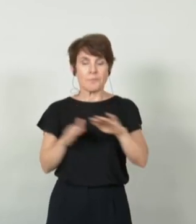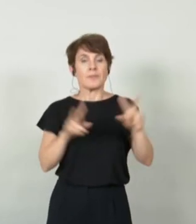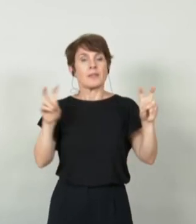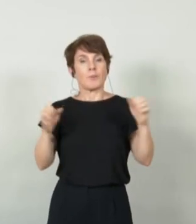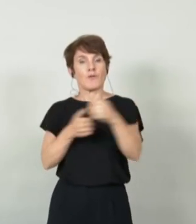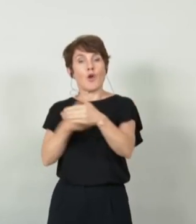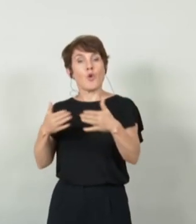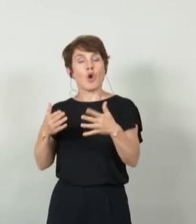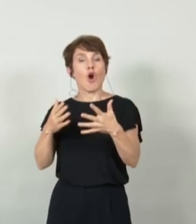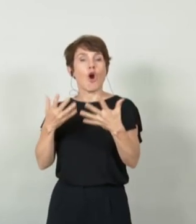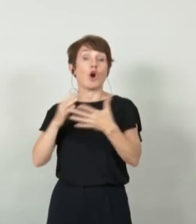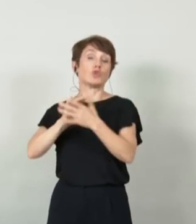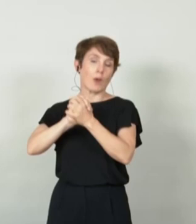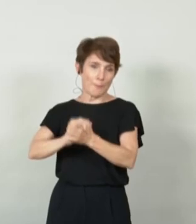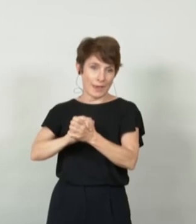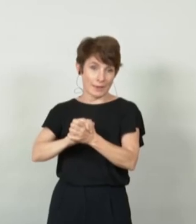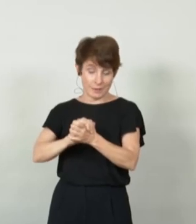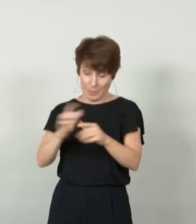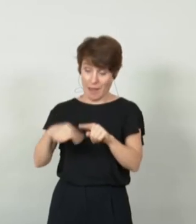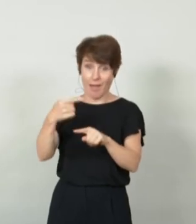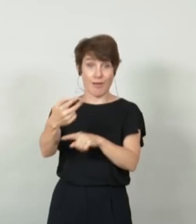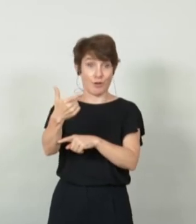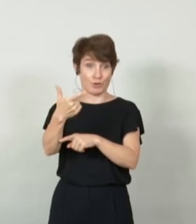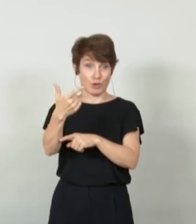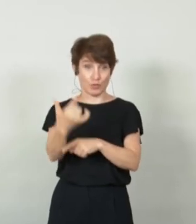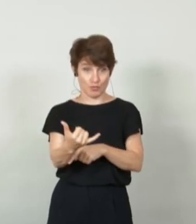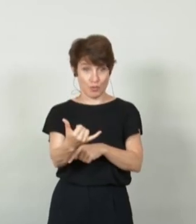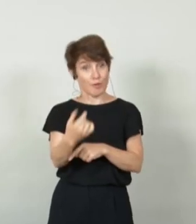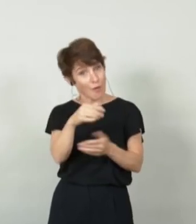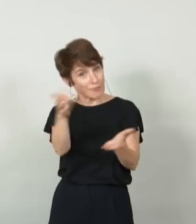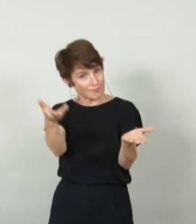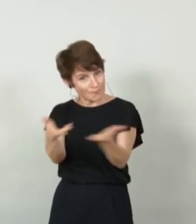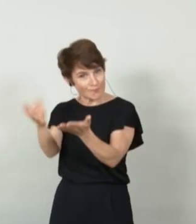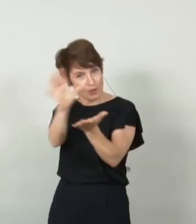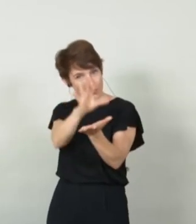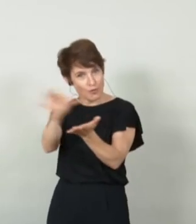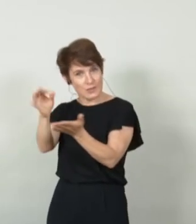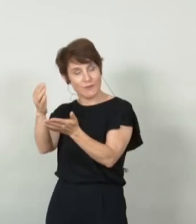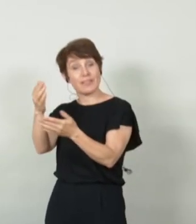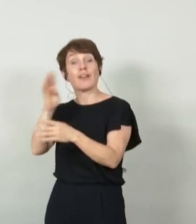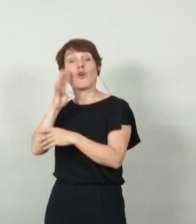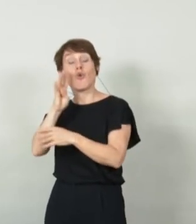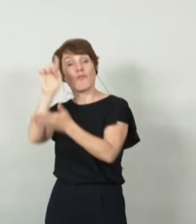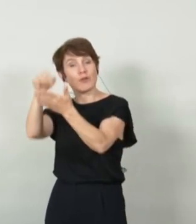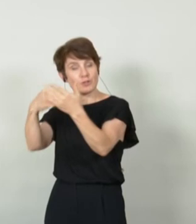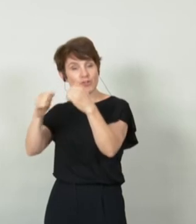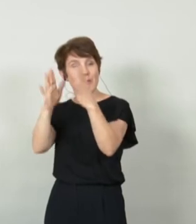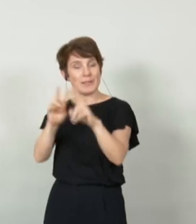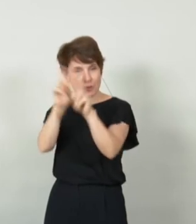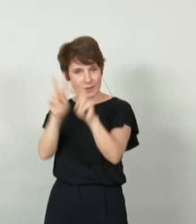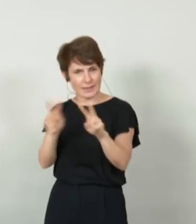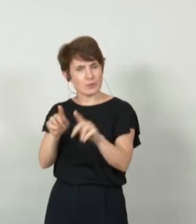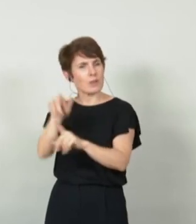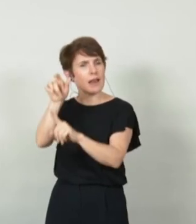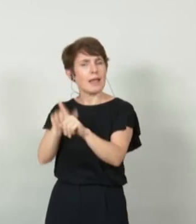vous invite après-demain à la maison de l'international puisque nous aurons une conférence de Guy pourrent donc guiporan est un ancien